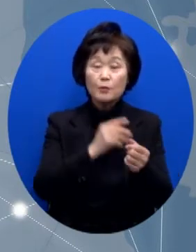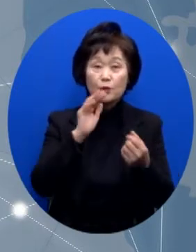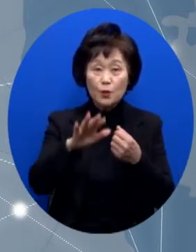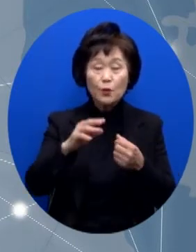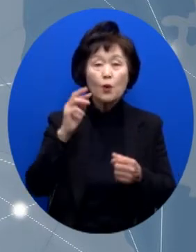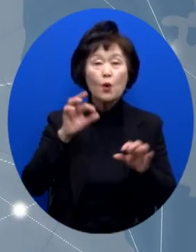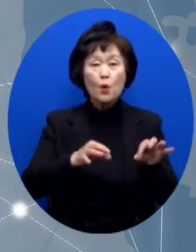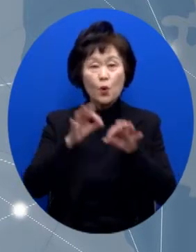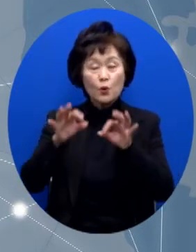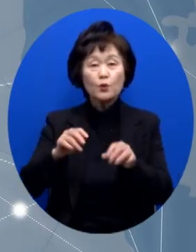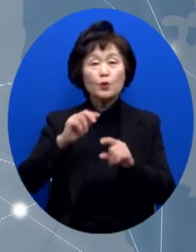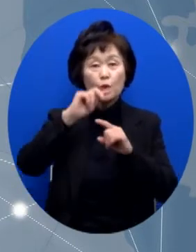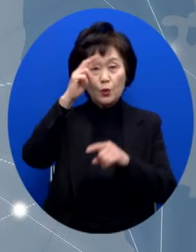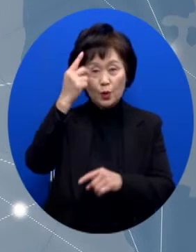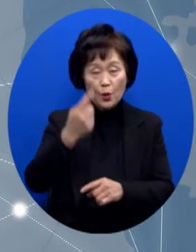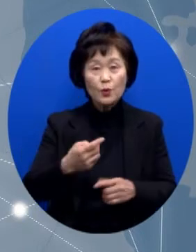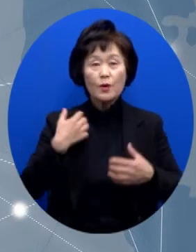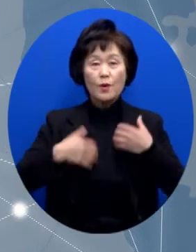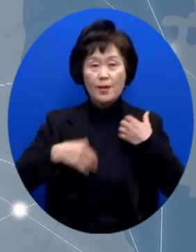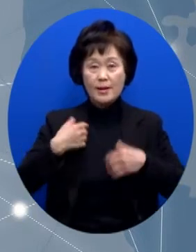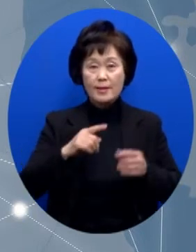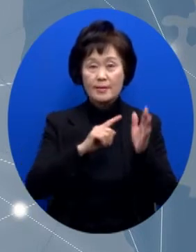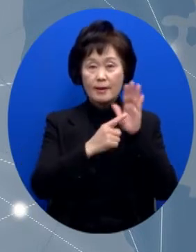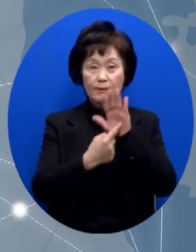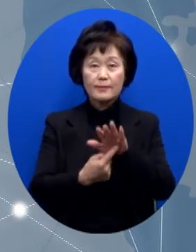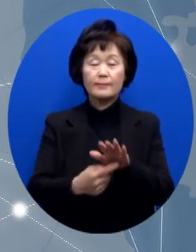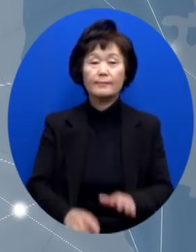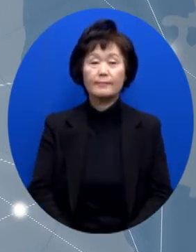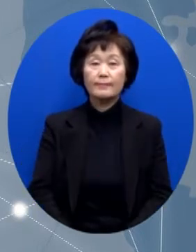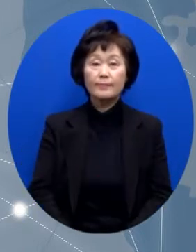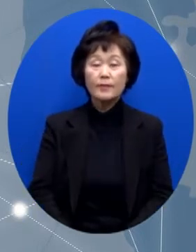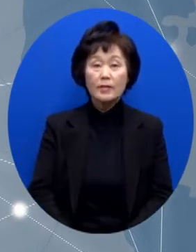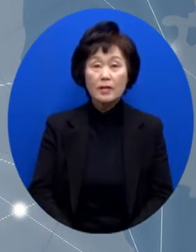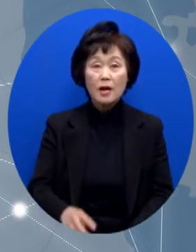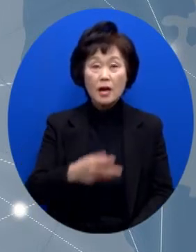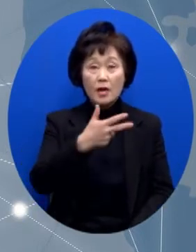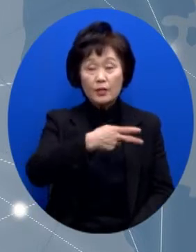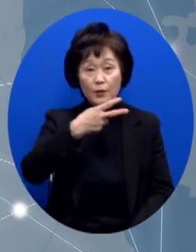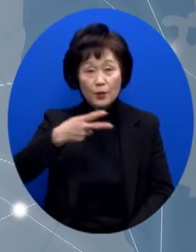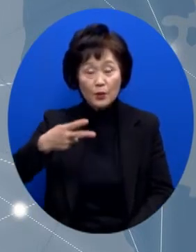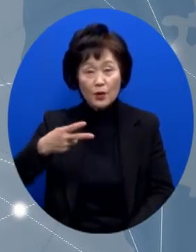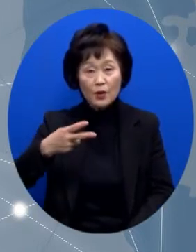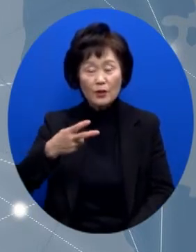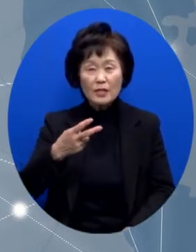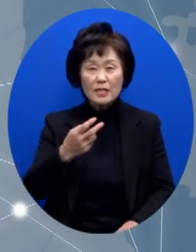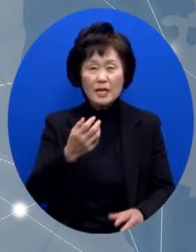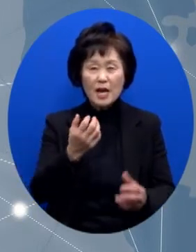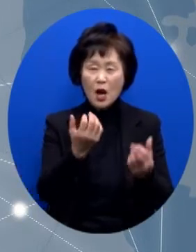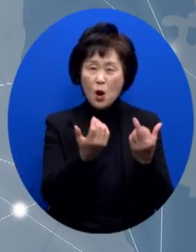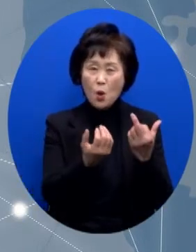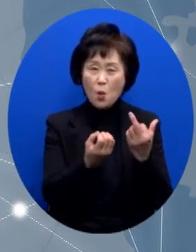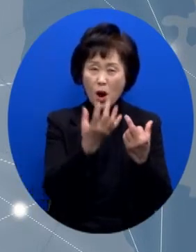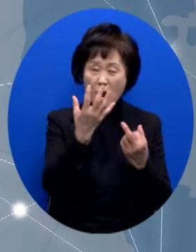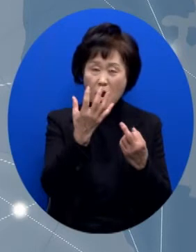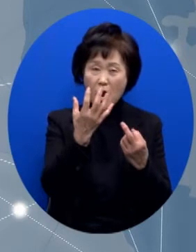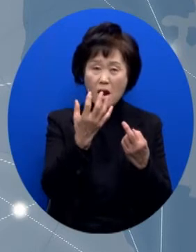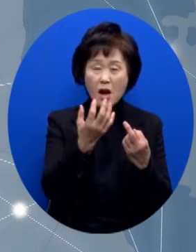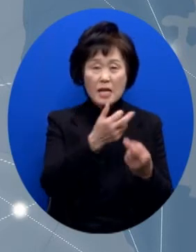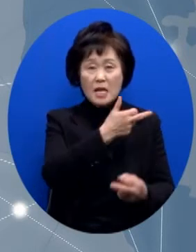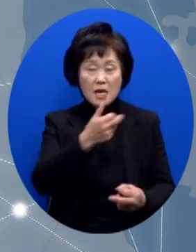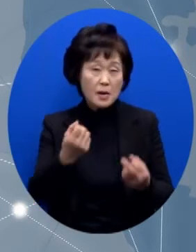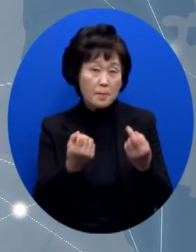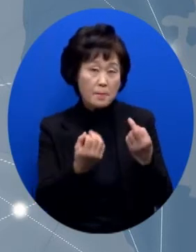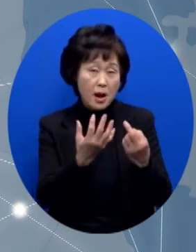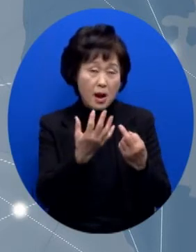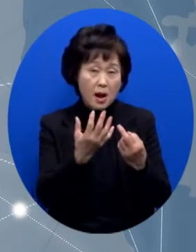돌아오는 것을 환영할 것이라고 말했습니다. 인도네시아 아나 크라카타우 화산이 대규모 폭발 조짐을 보이고 있습니다.